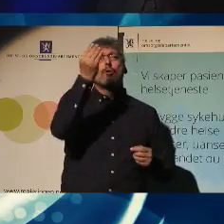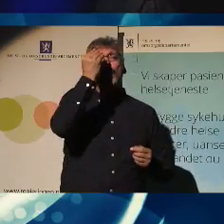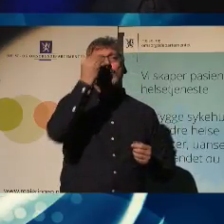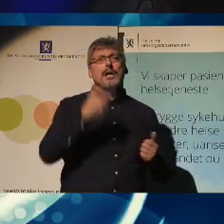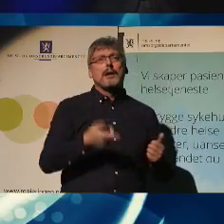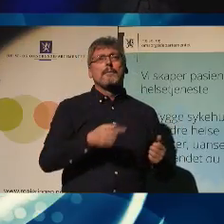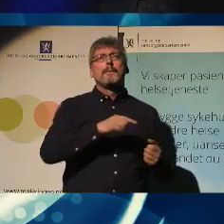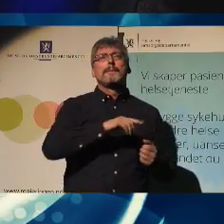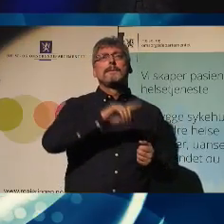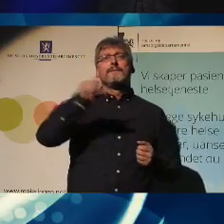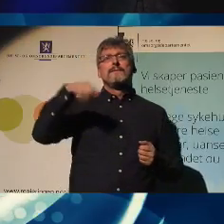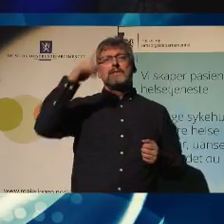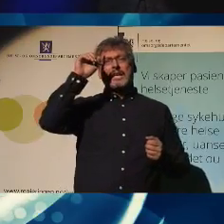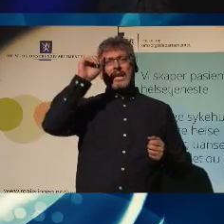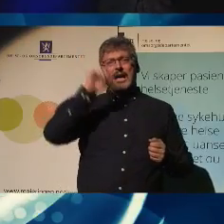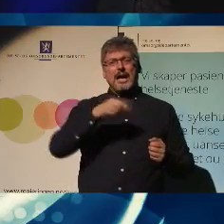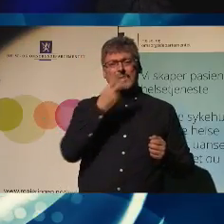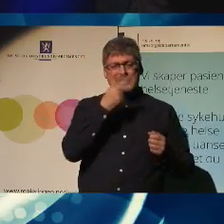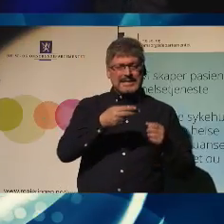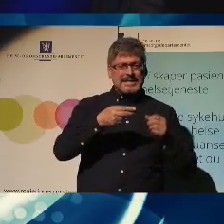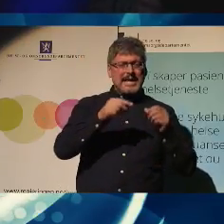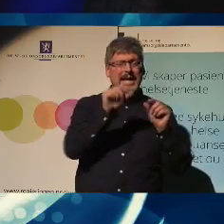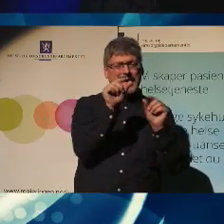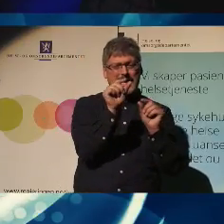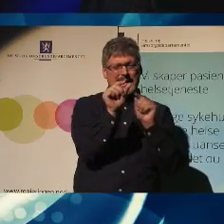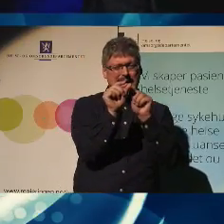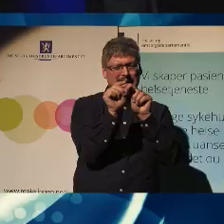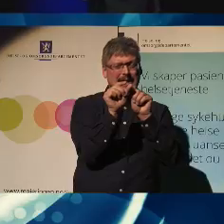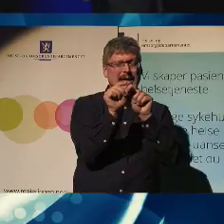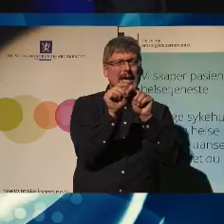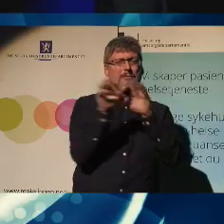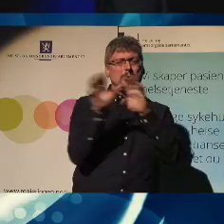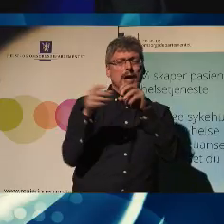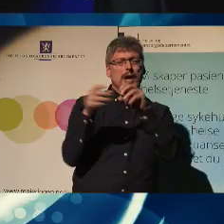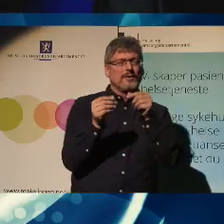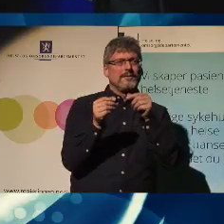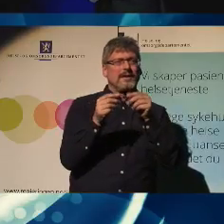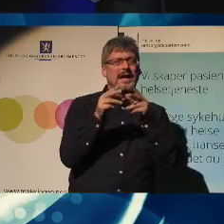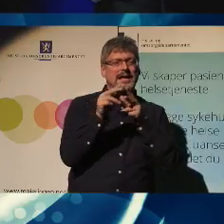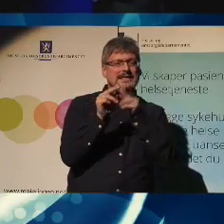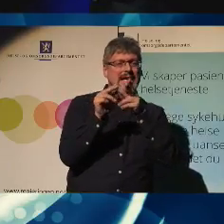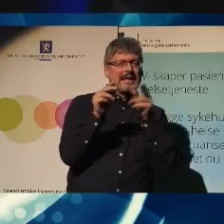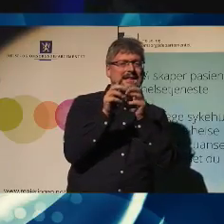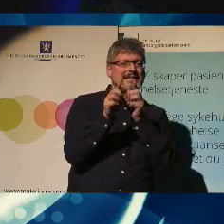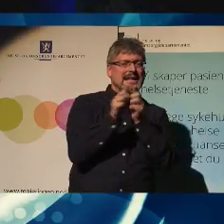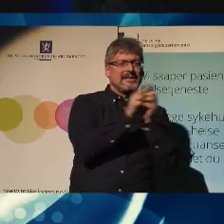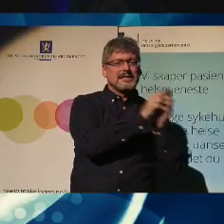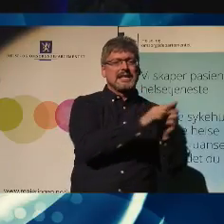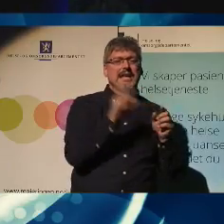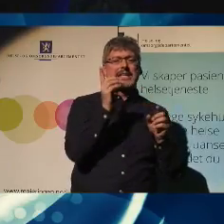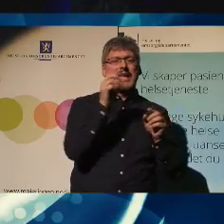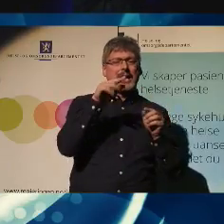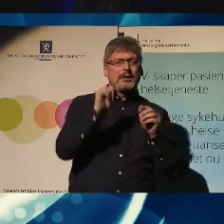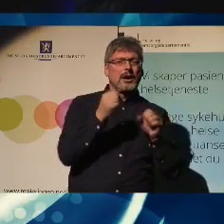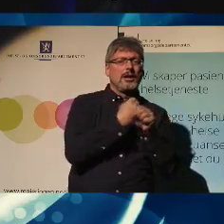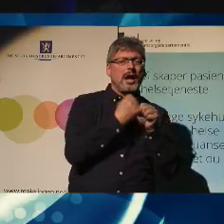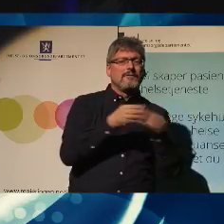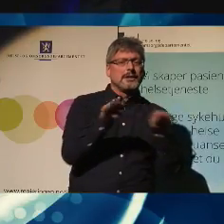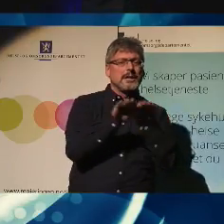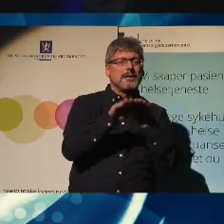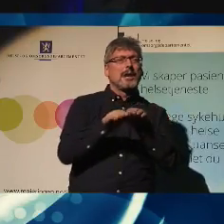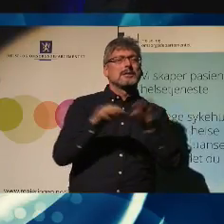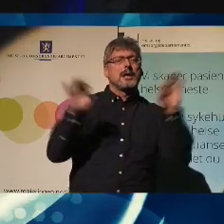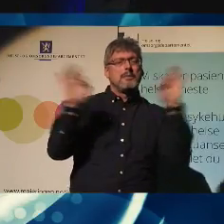at vi kan se inn på arvestoffet, sekvensere DNA, lage tilpassede medisiner vil komme til